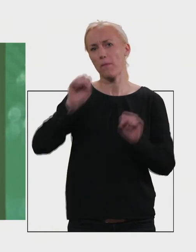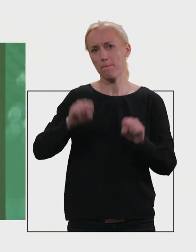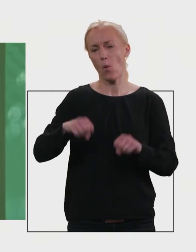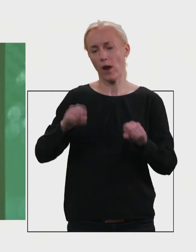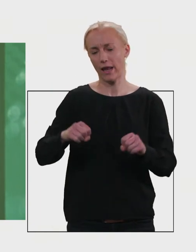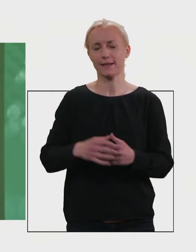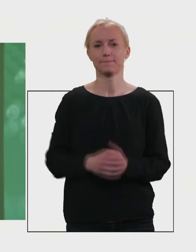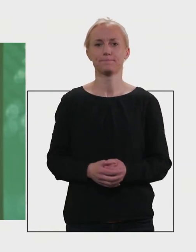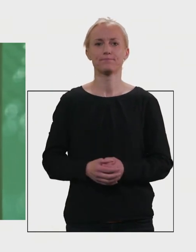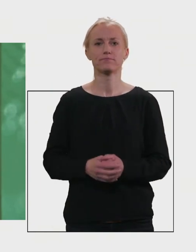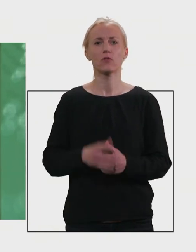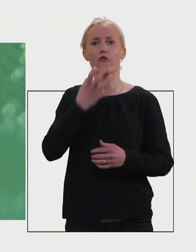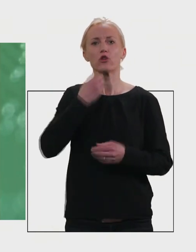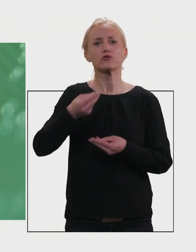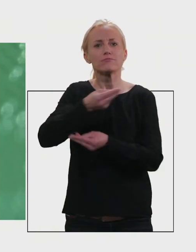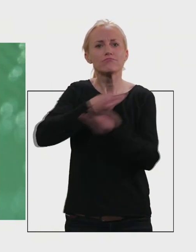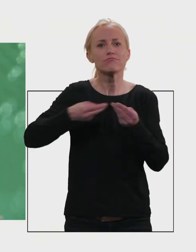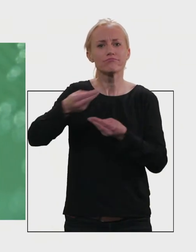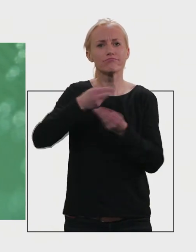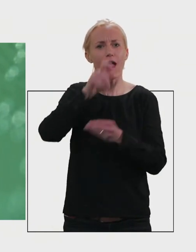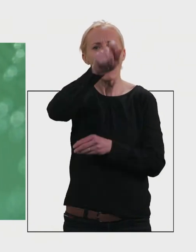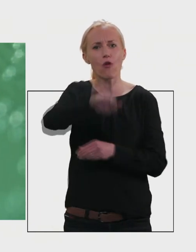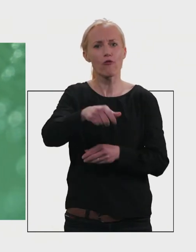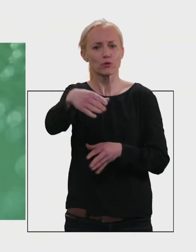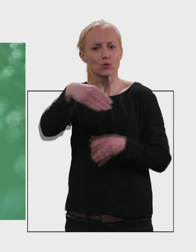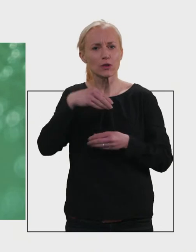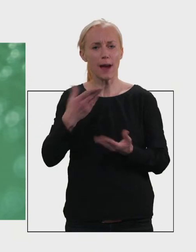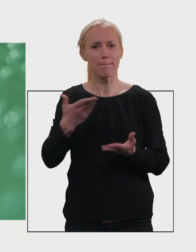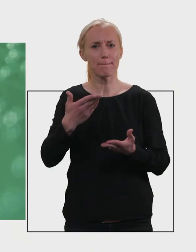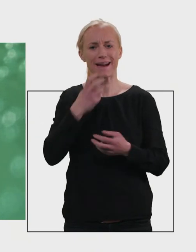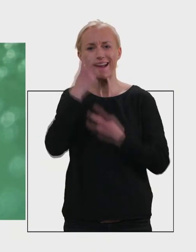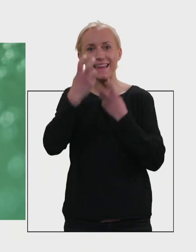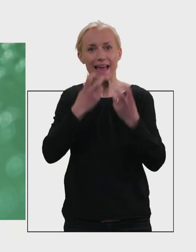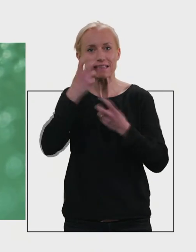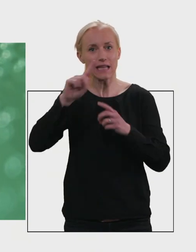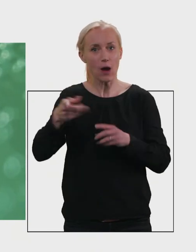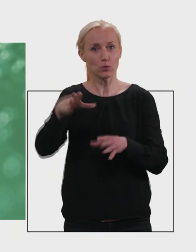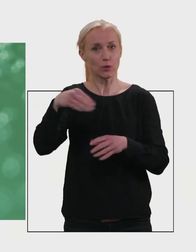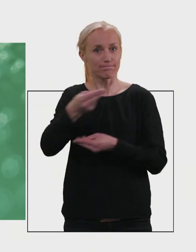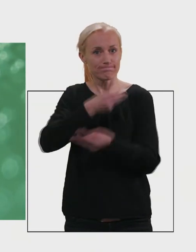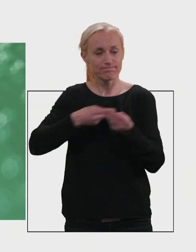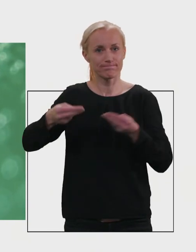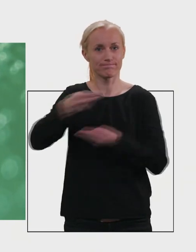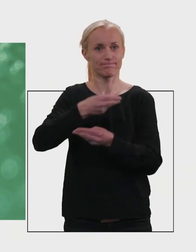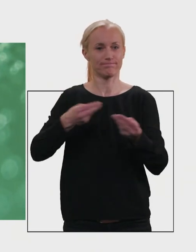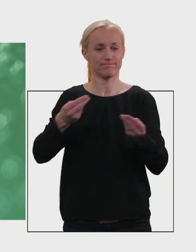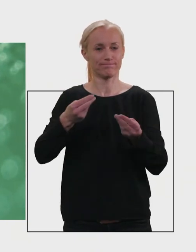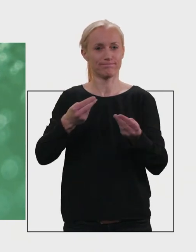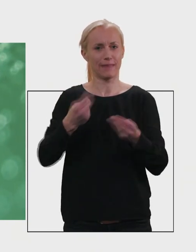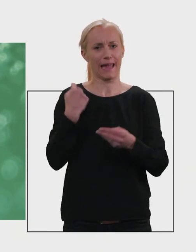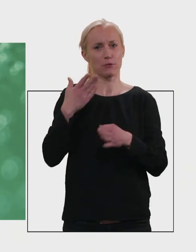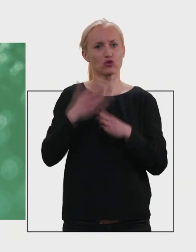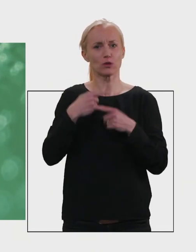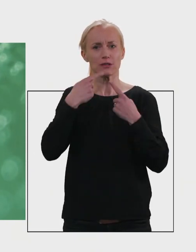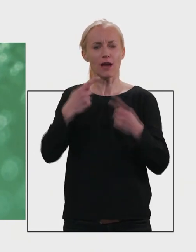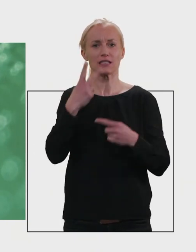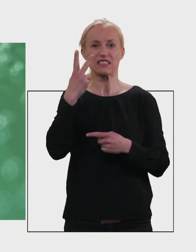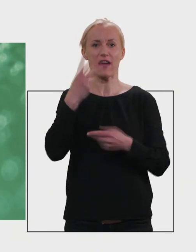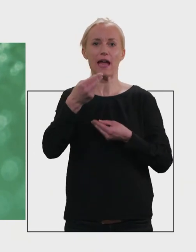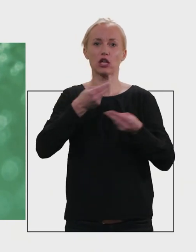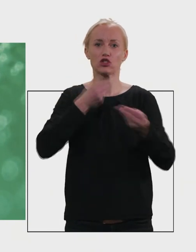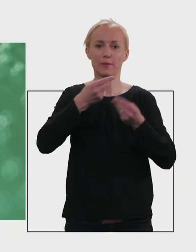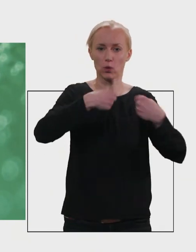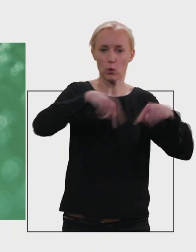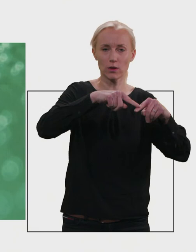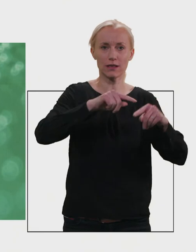030 992 11 89 89. Wir wollen reden mit euch, wir wollen reden natürlich auch mit unseren Gästen, die wir heute hier haben. Ich habe es eben schon angesprochen, es gibt zwei Gesprächsrunden.